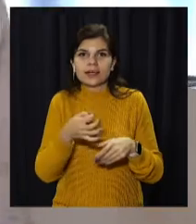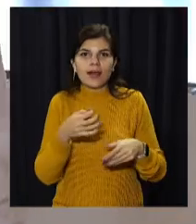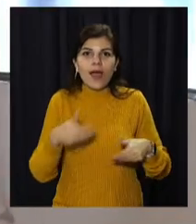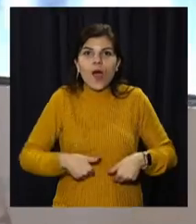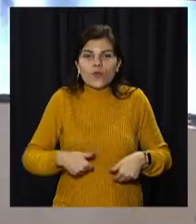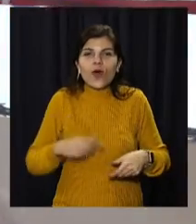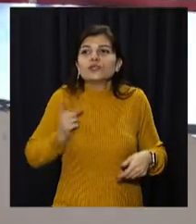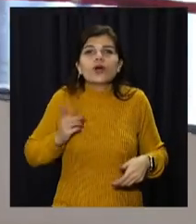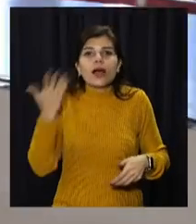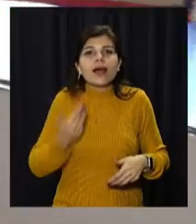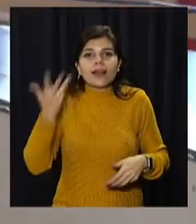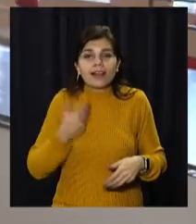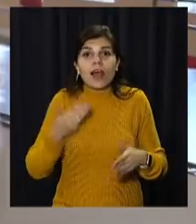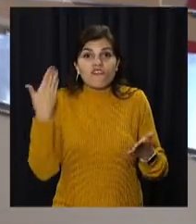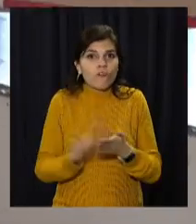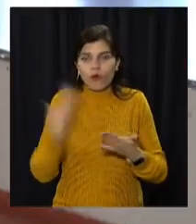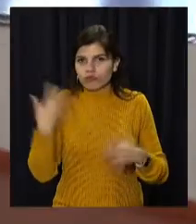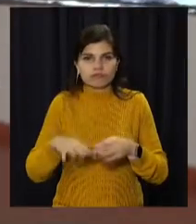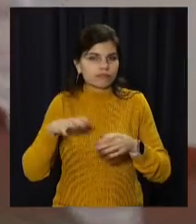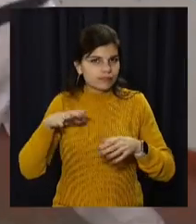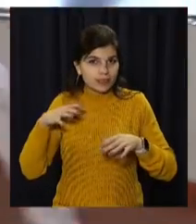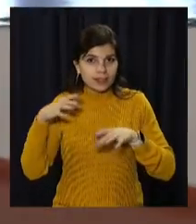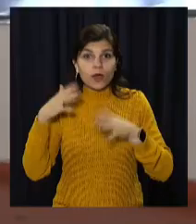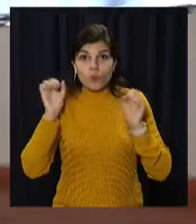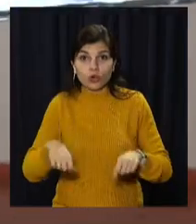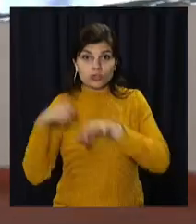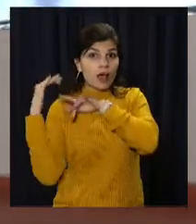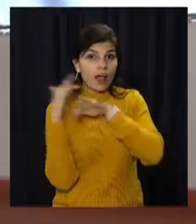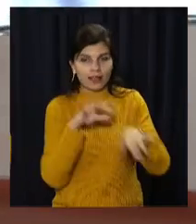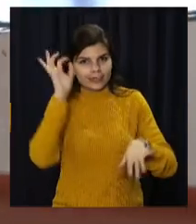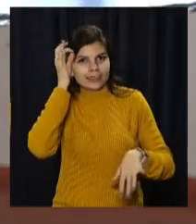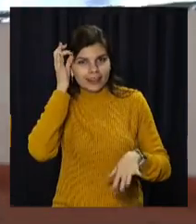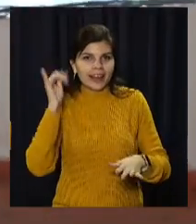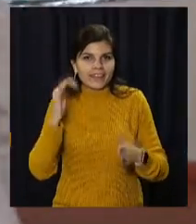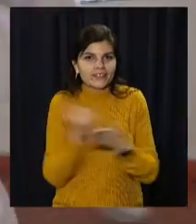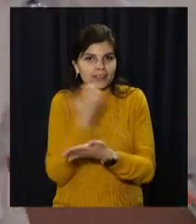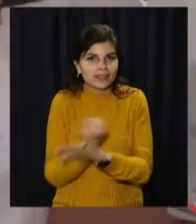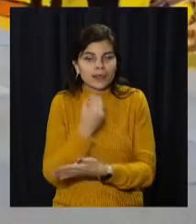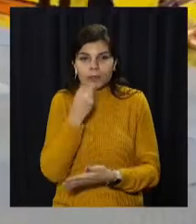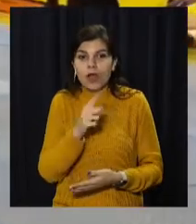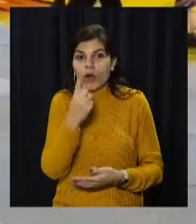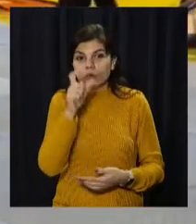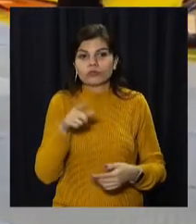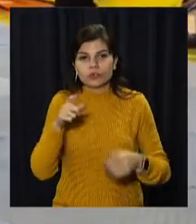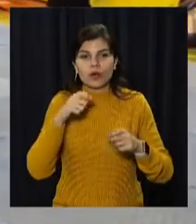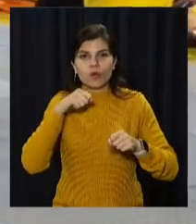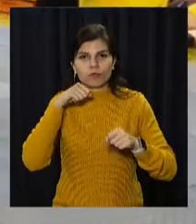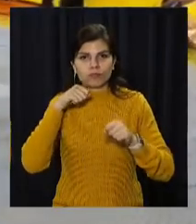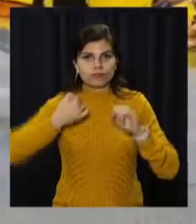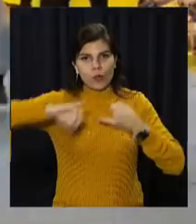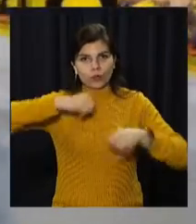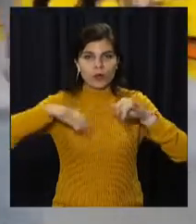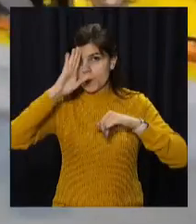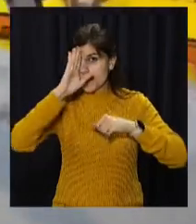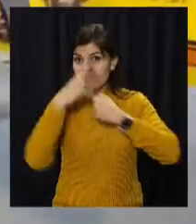успешно. Щосили молотить боксерську грушу один з героїв змагань – 18-річний Олександр Мирошник. Перемагати на Кубку України